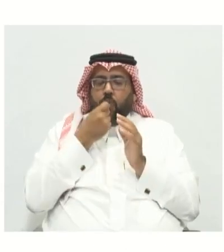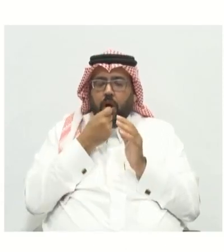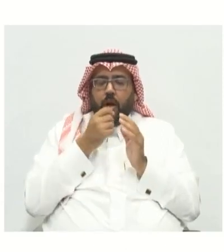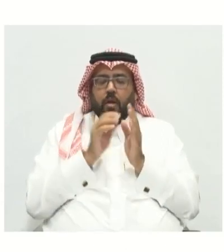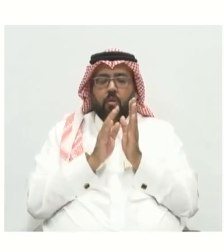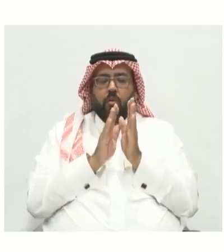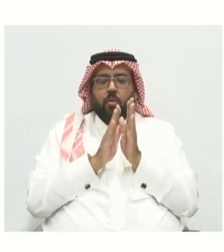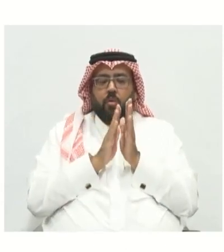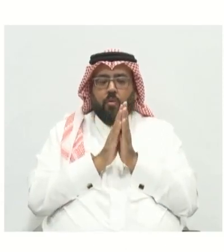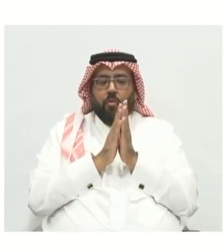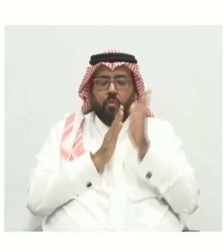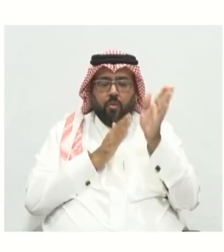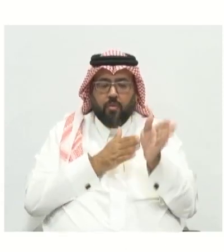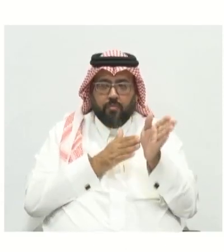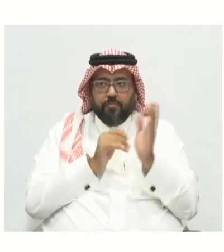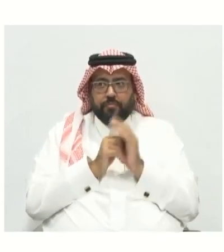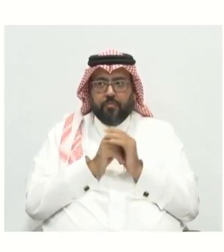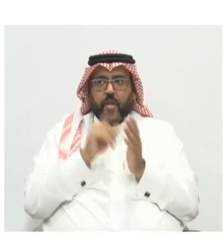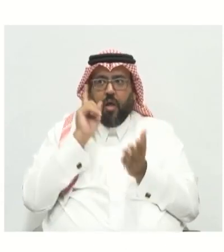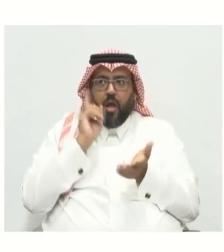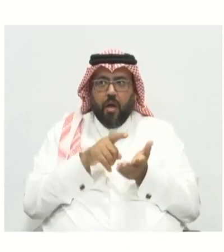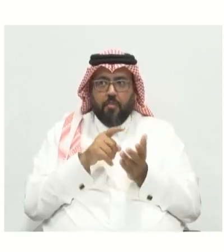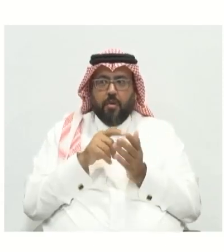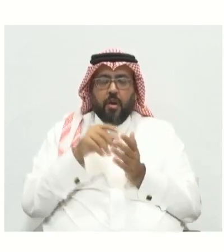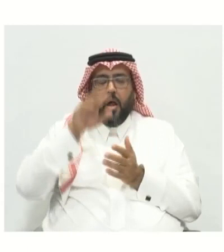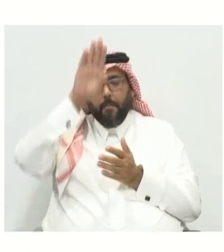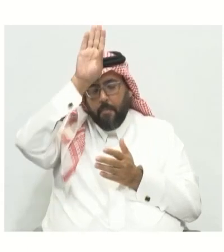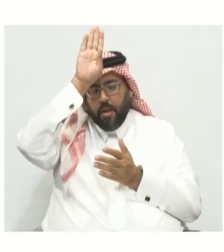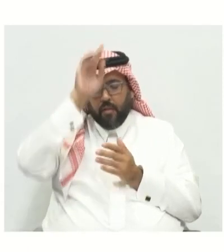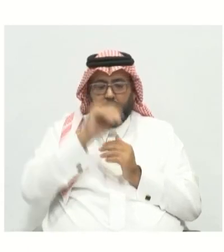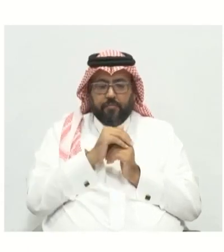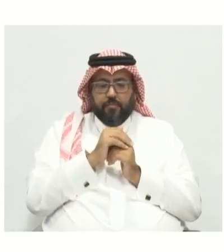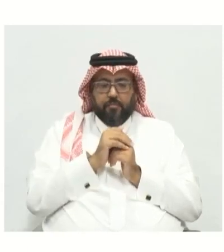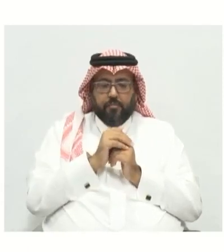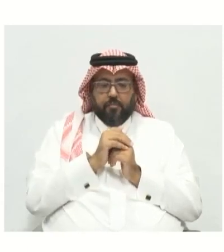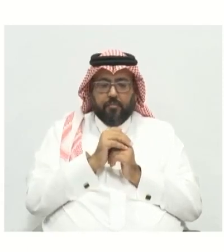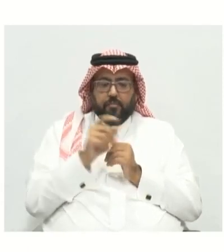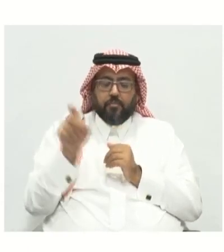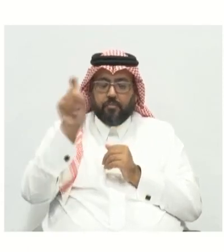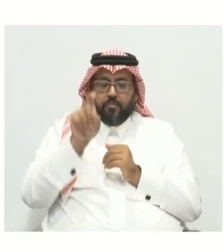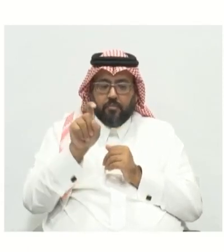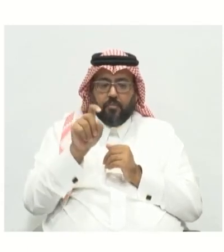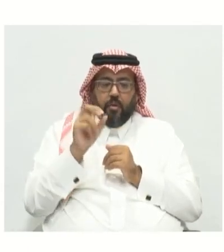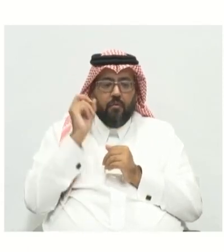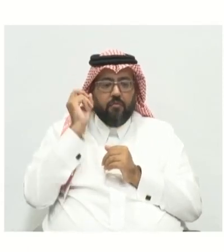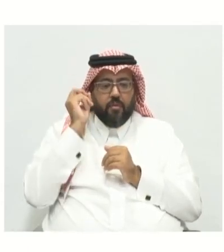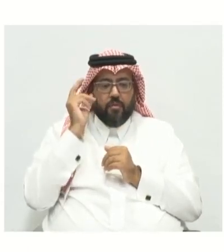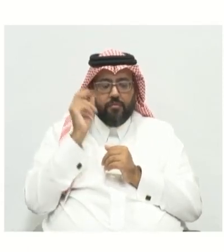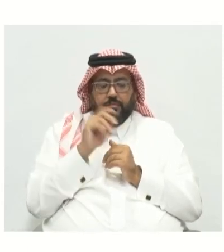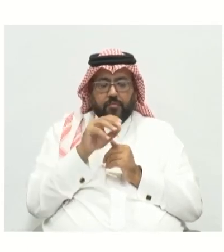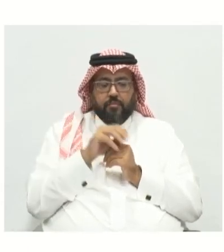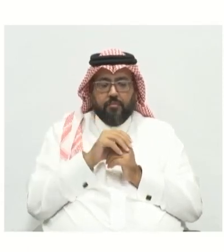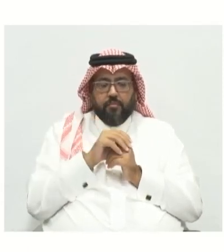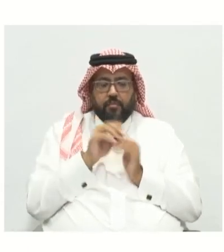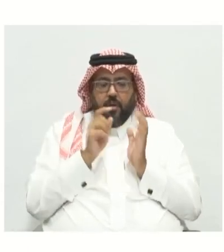وانهاء خدمات خدمتهم بامر ملكي بناء على اقتراح من المجلس الاعلى للقضاء وفقا للانظمه